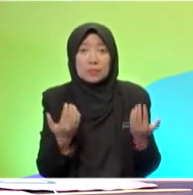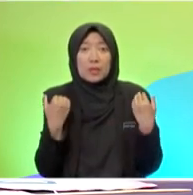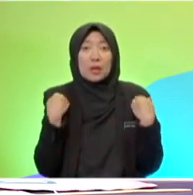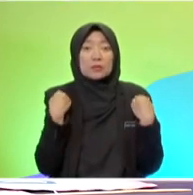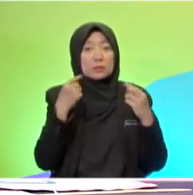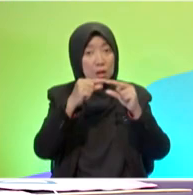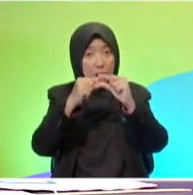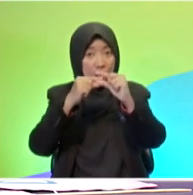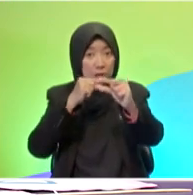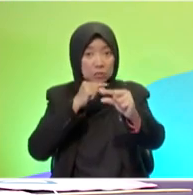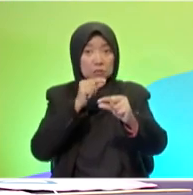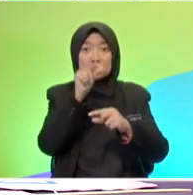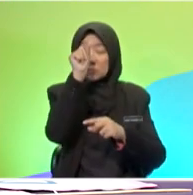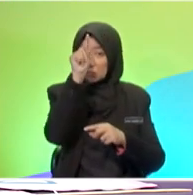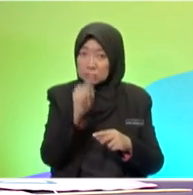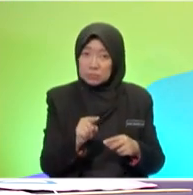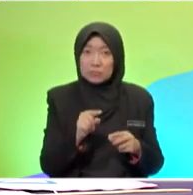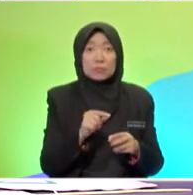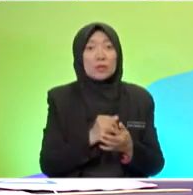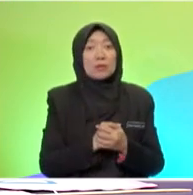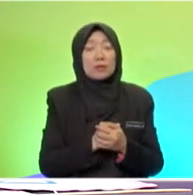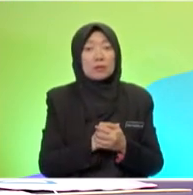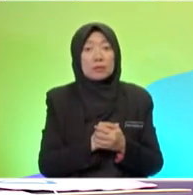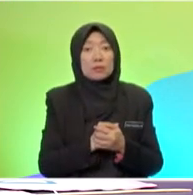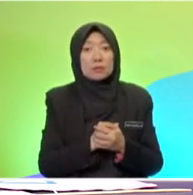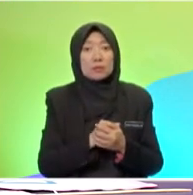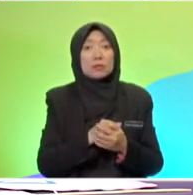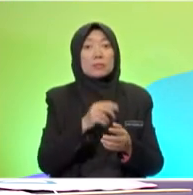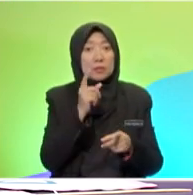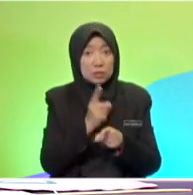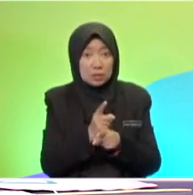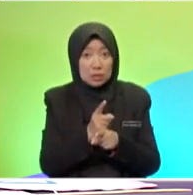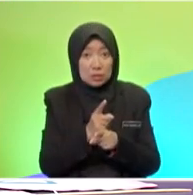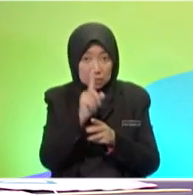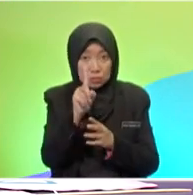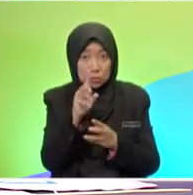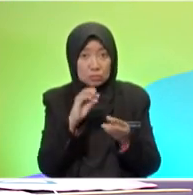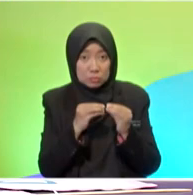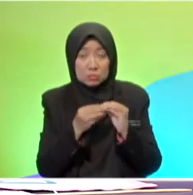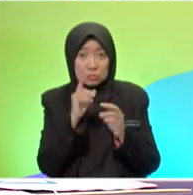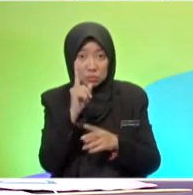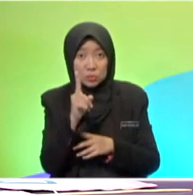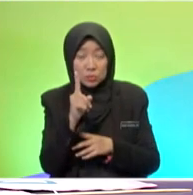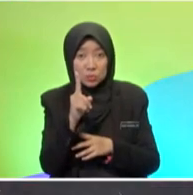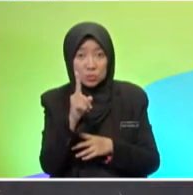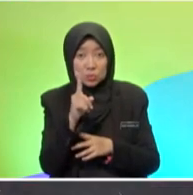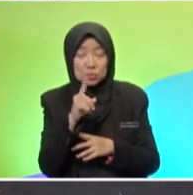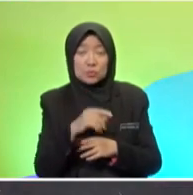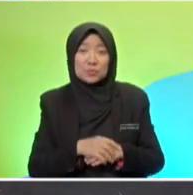tegak. Jadi ini nombor dia, betul ke Cikgu? Betul. Ini nombor 1.